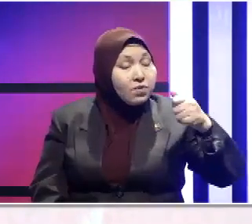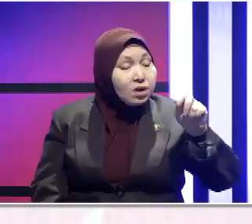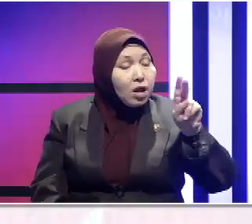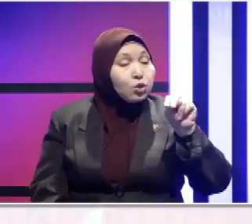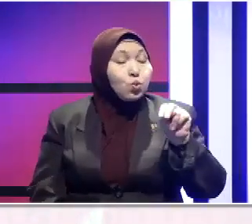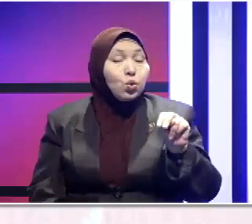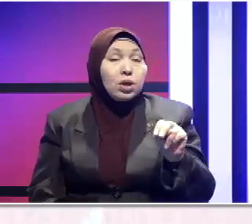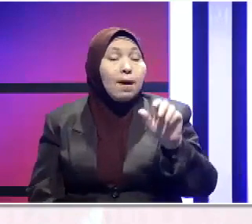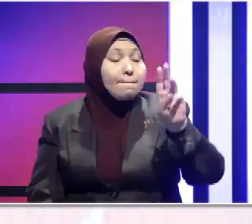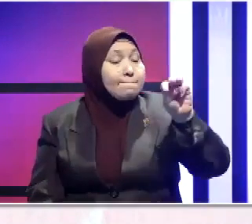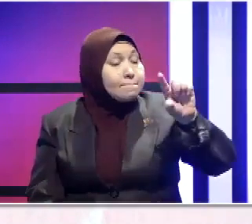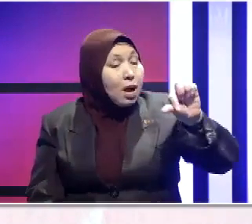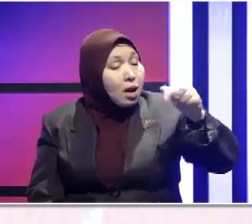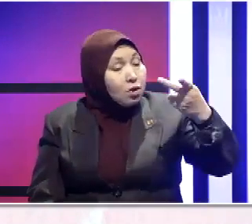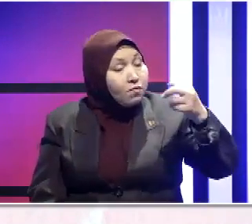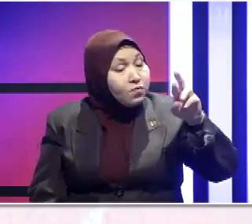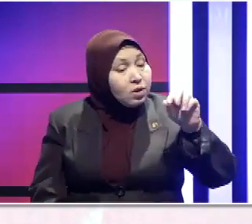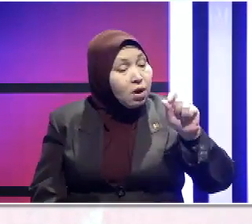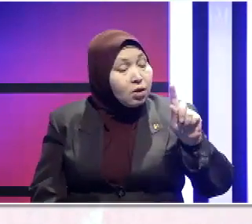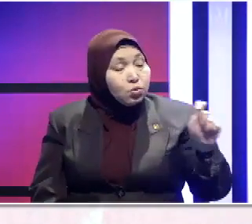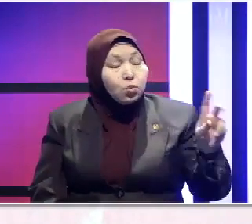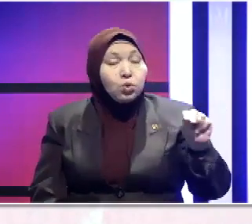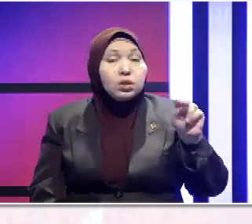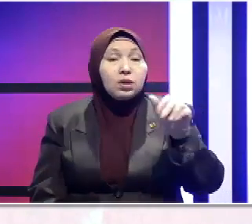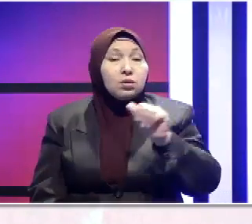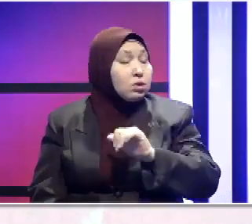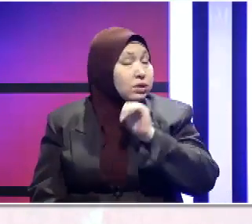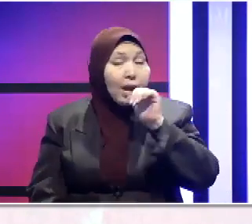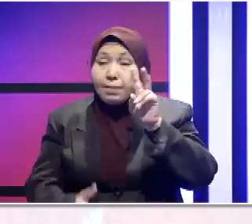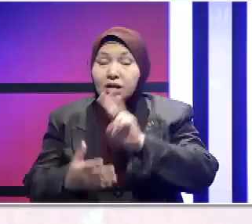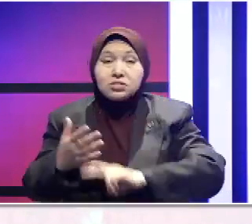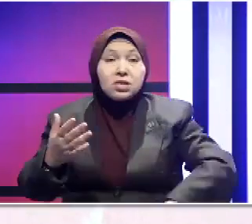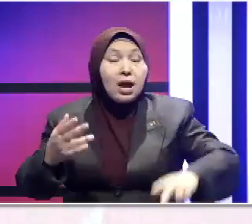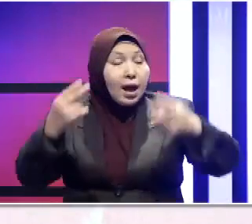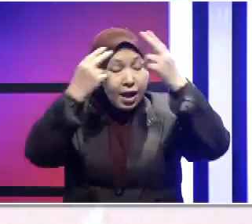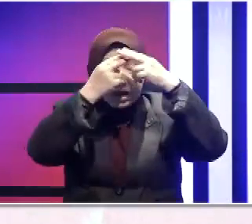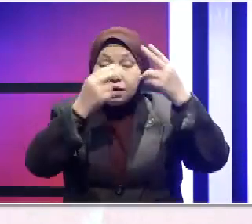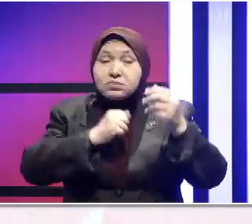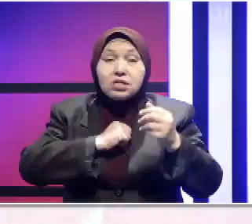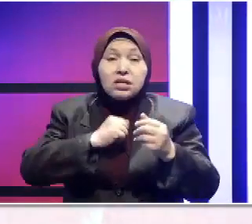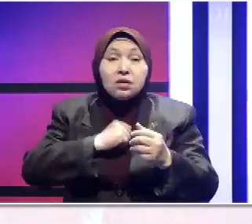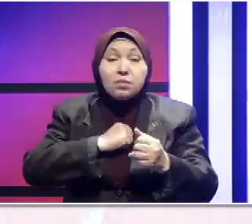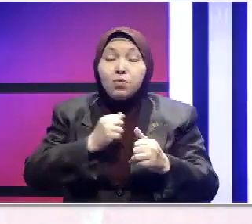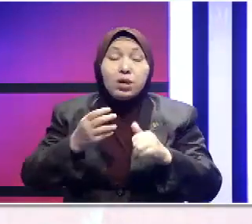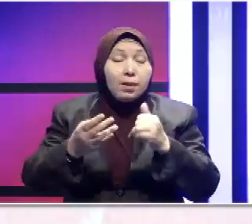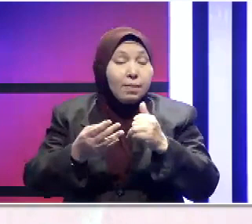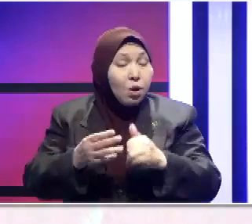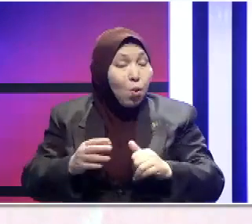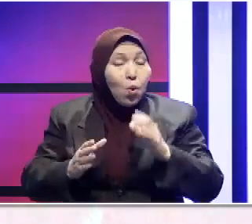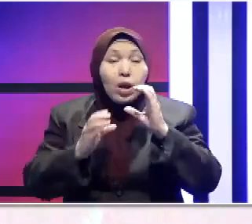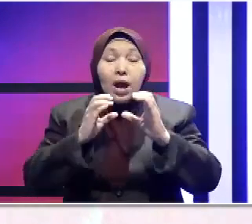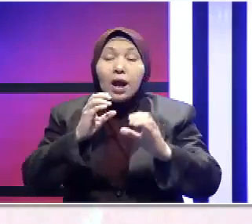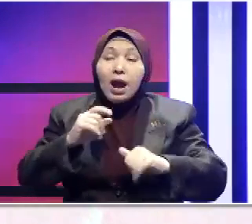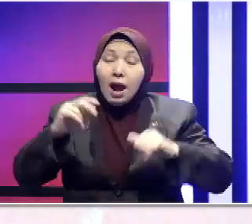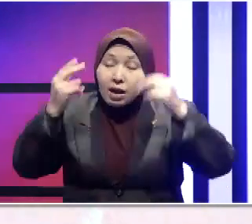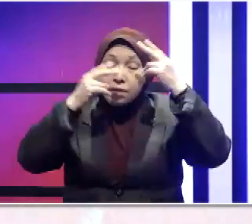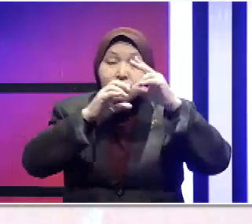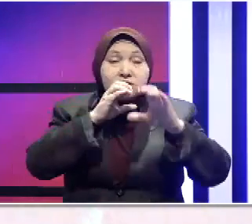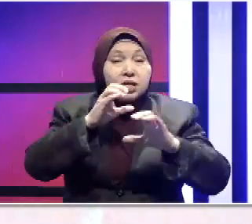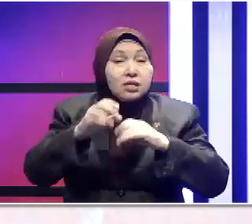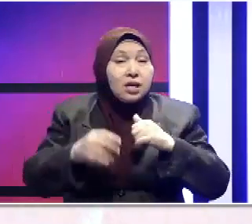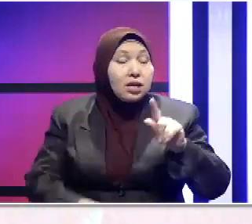wa maghfirotun warisan watak macam-macam suara sendiri full bahasa Arab kalau menjaga bila